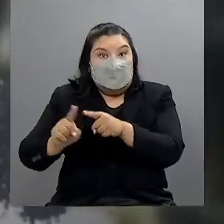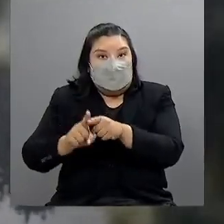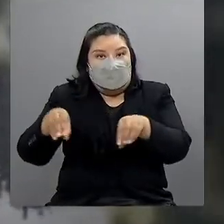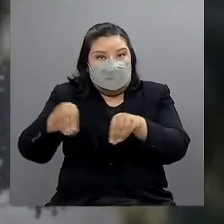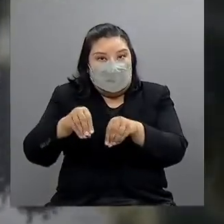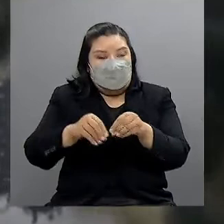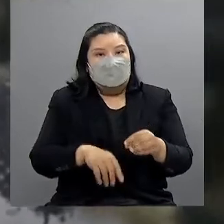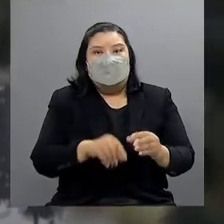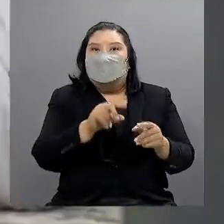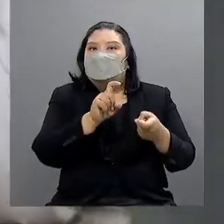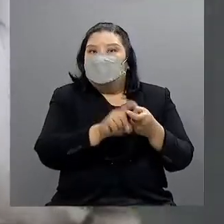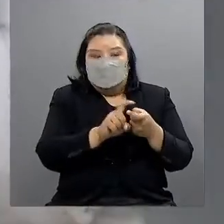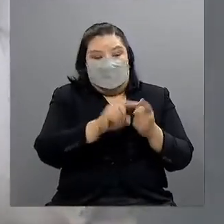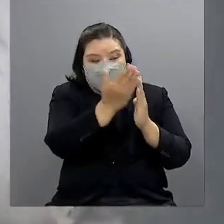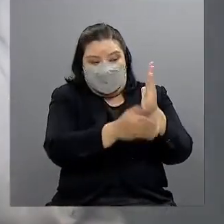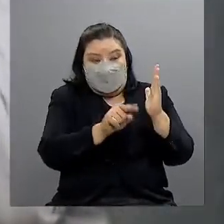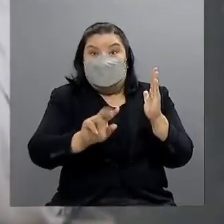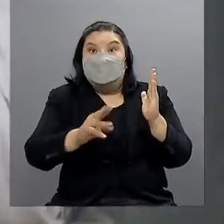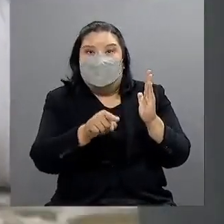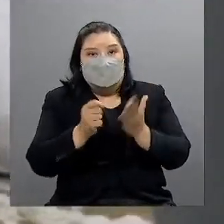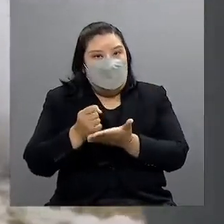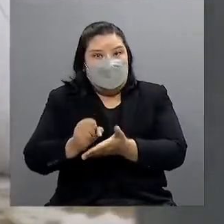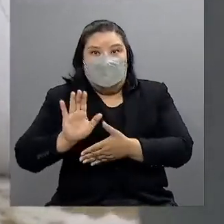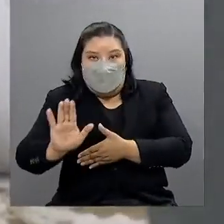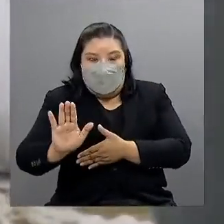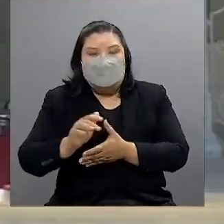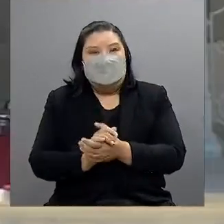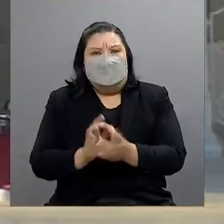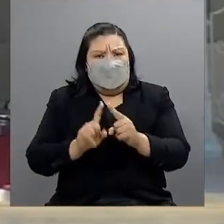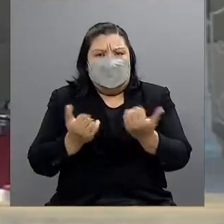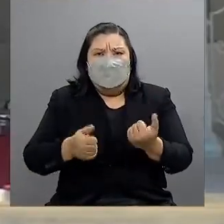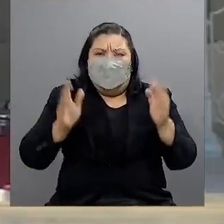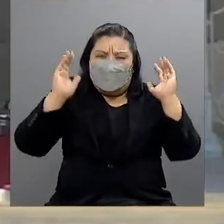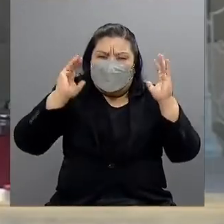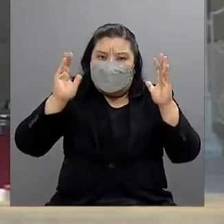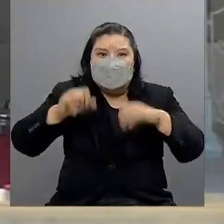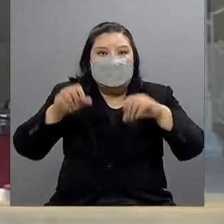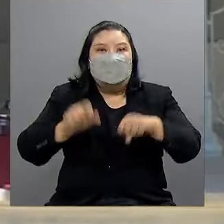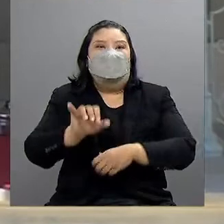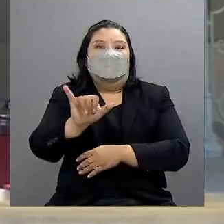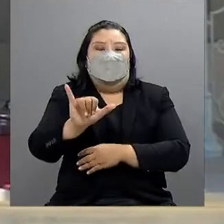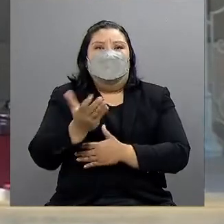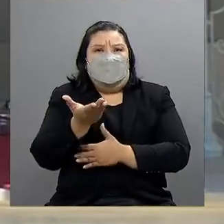แ้ดูเหือนวาการจรยาจรยนั้ไม่มีผลที่เป็นรปประทำแต่ทงคู่ระบว่ต้การจรยากันอกครั้งค่